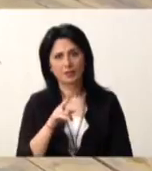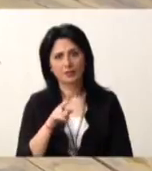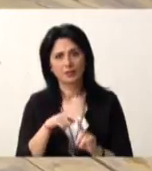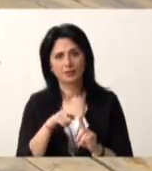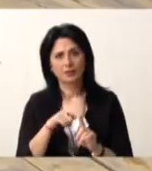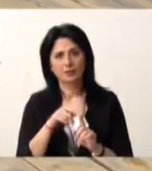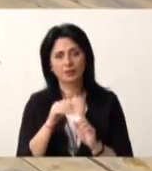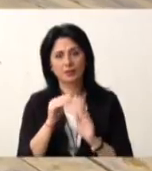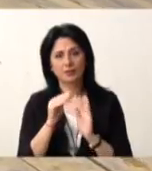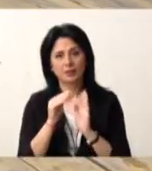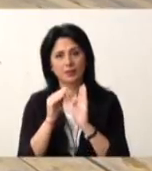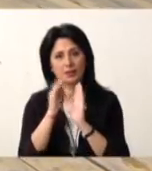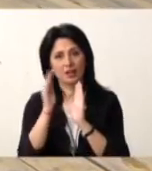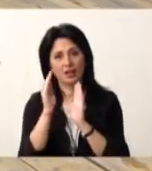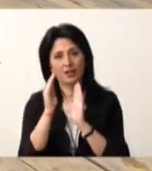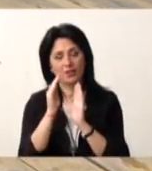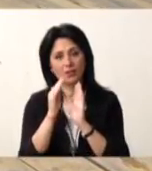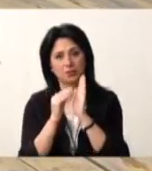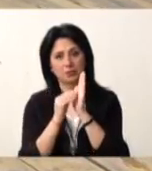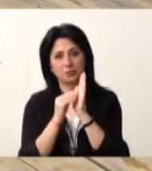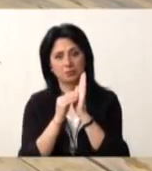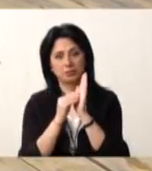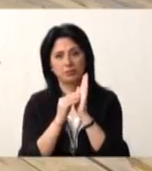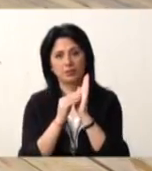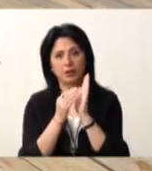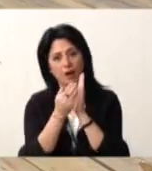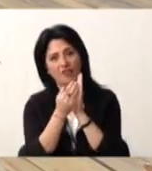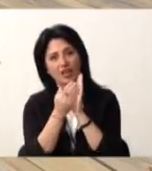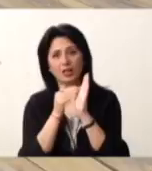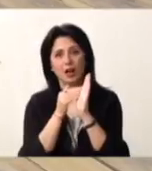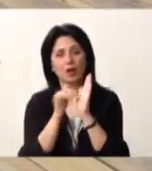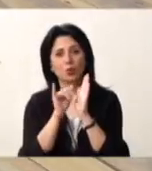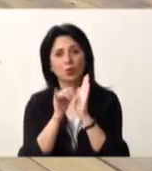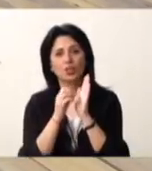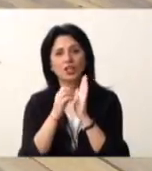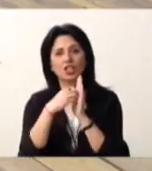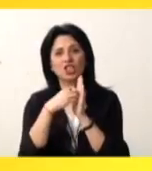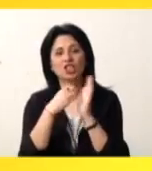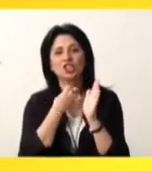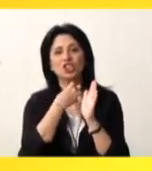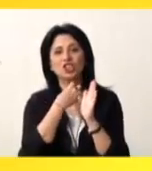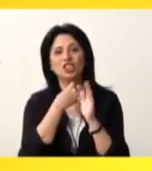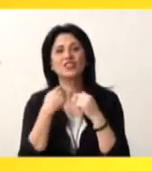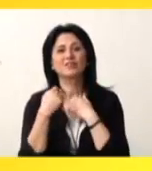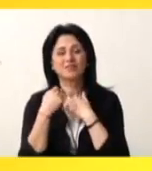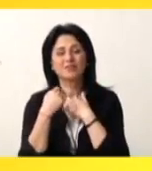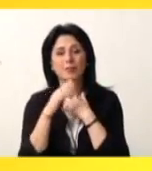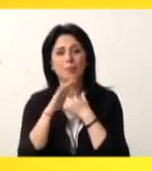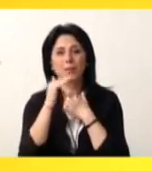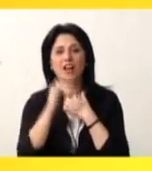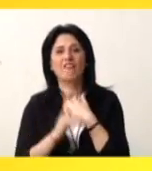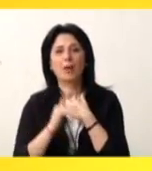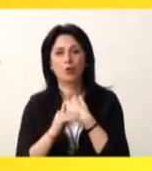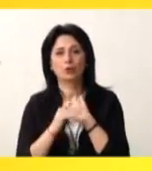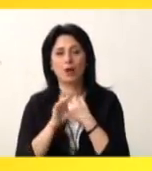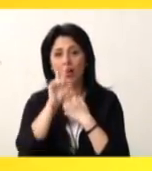აი, უფრო გვერდით. არა, შეერთების ადგილასო, ლავიწების შეერთების ადგილასო, ჩიყვის ქვემოთ. ანუ ჩიყვის კი არა, ფარისებრი ჯირკვი, ანუ ფარისებრი